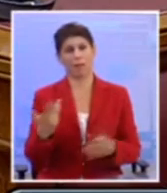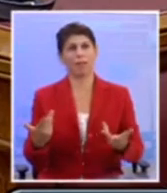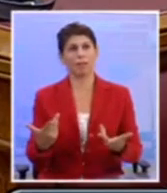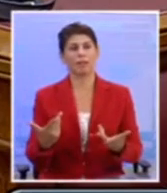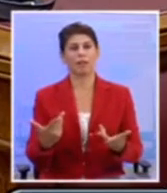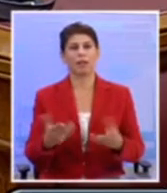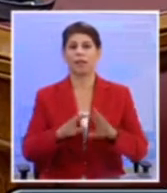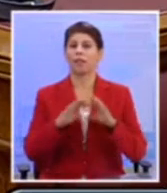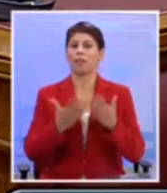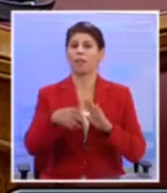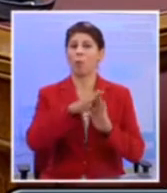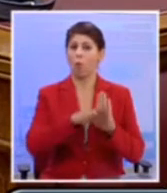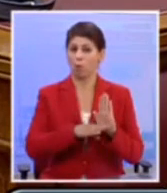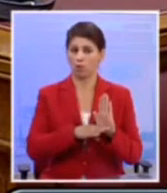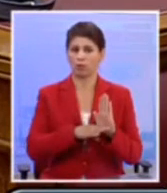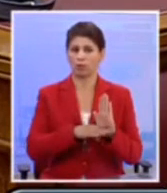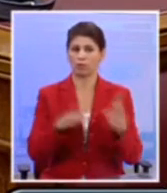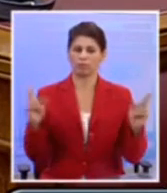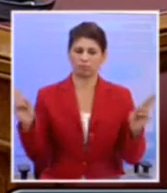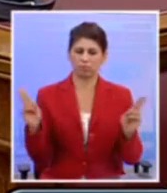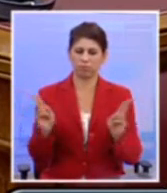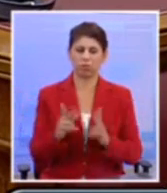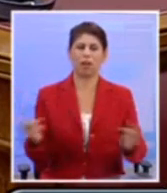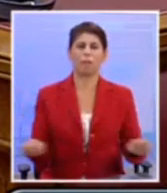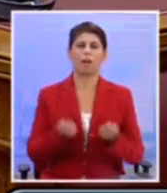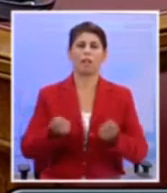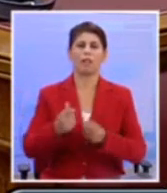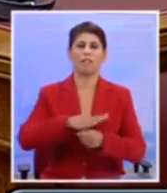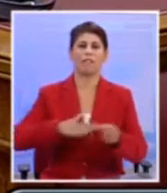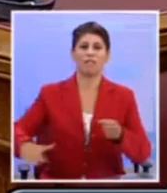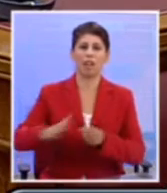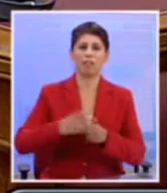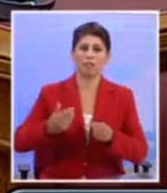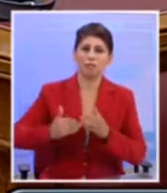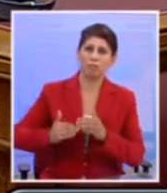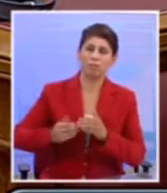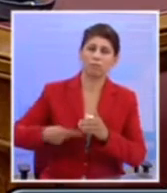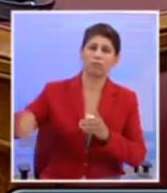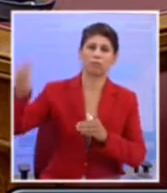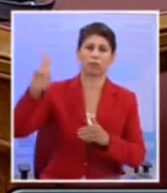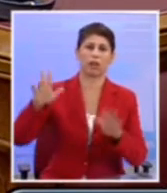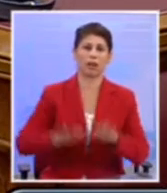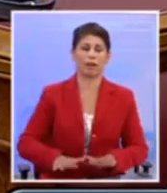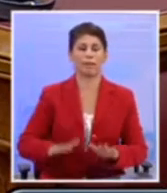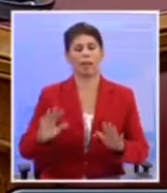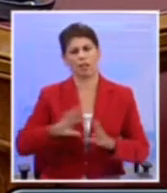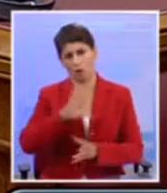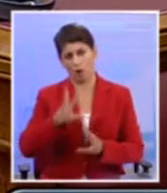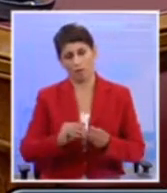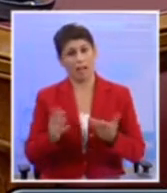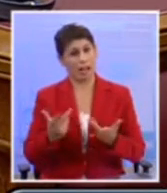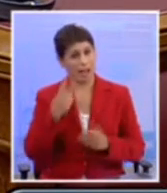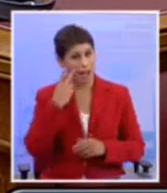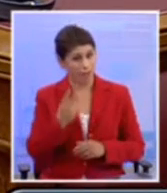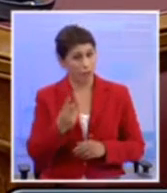με γενικότερους όρους συρρήκνωση της παραγωγικής βάσης της χώρας, αύξηση ανεργίας και το καθεξής. Αλλά αν